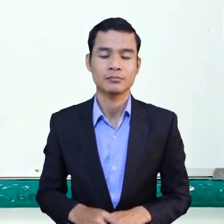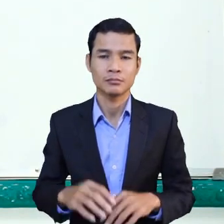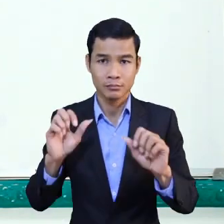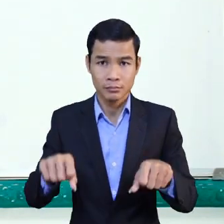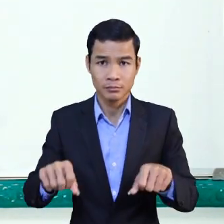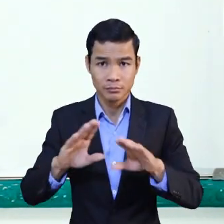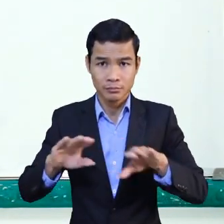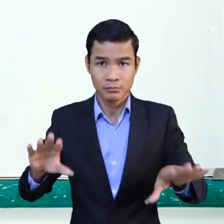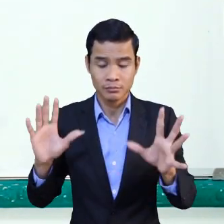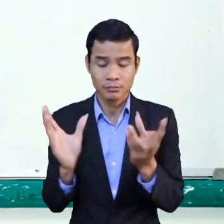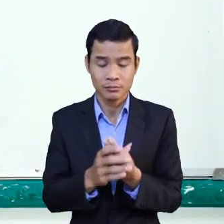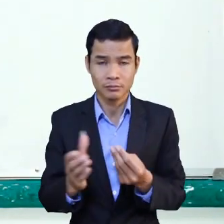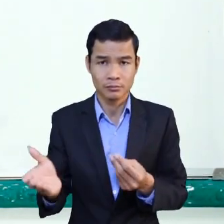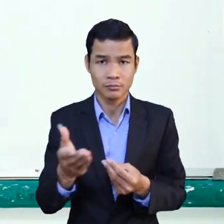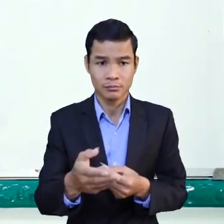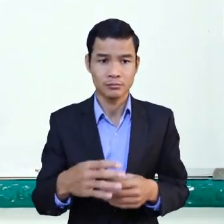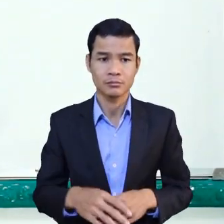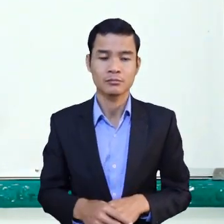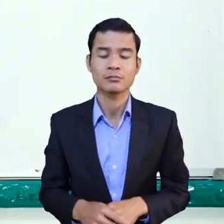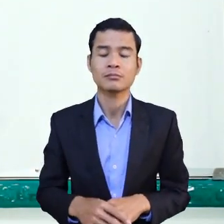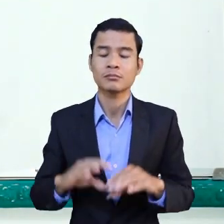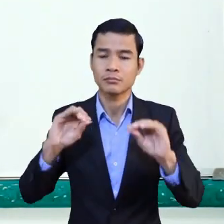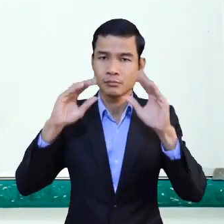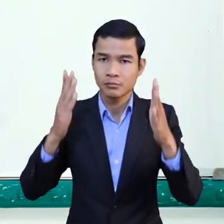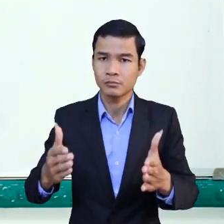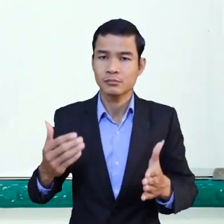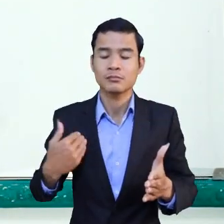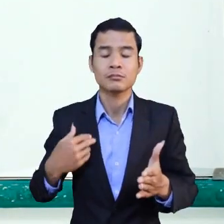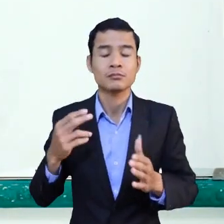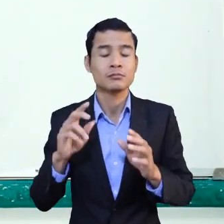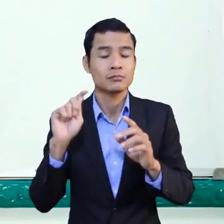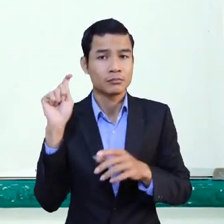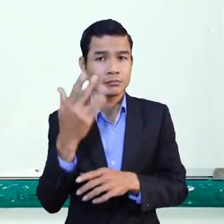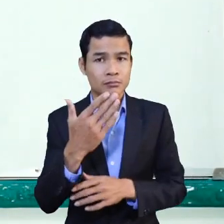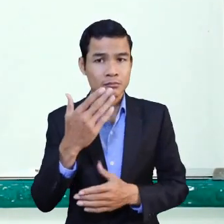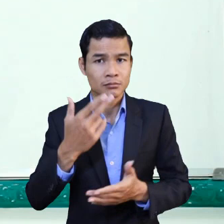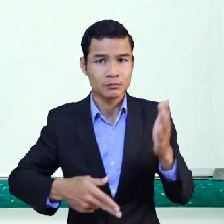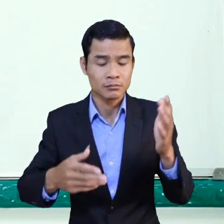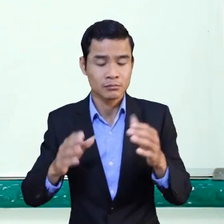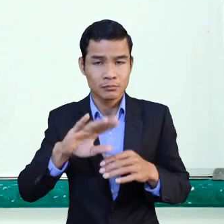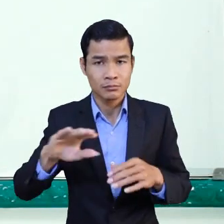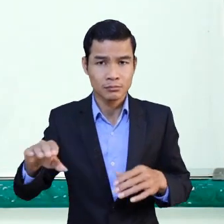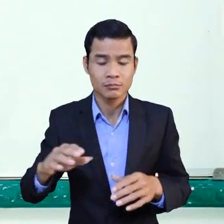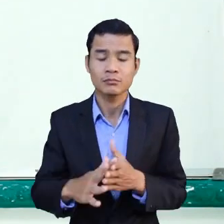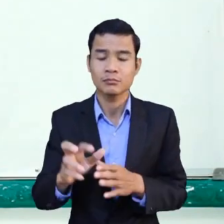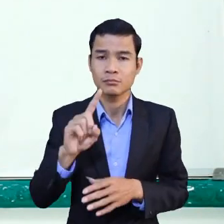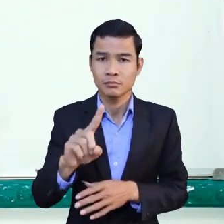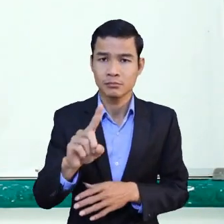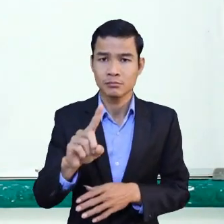ចាកូនចាំមើលមើលតើអ្នកគ្រូមានរូបអ្វីណោះ